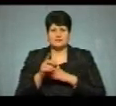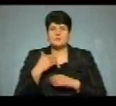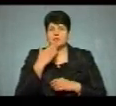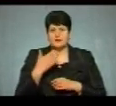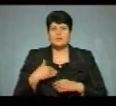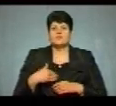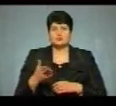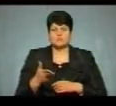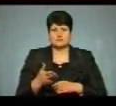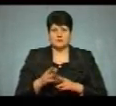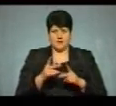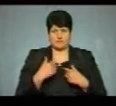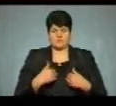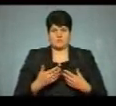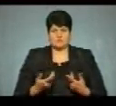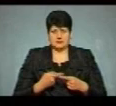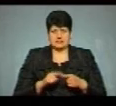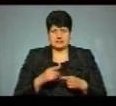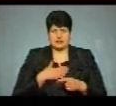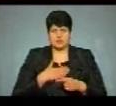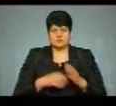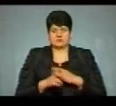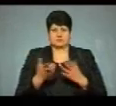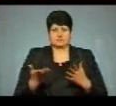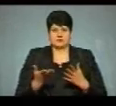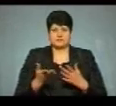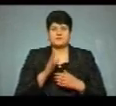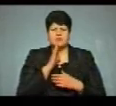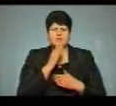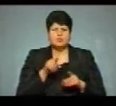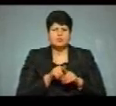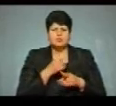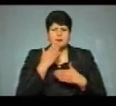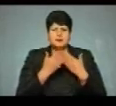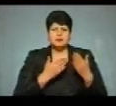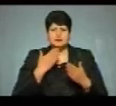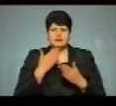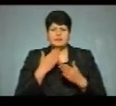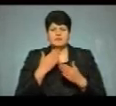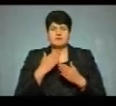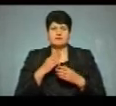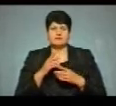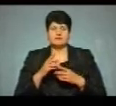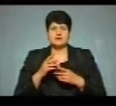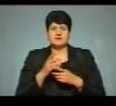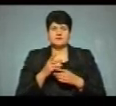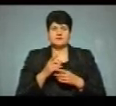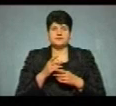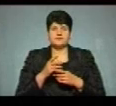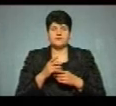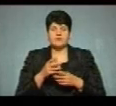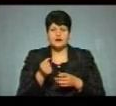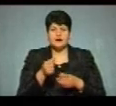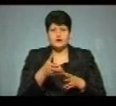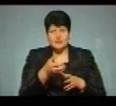кажу, слухайте, то я ж нашо, це ж наша парафія. Ті дівчата там його питають. Він на ровер ногу закинув і буде їхати. Я ззаді за багажника його